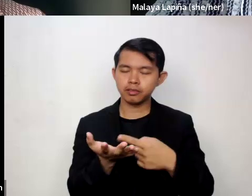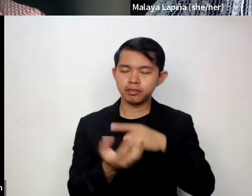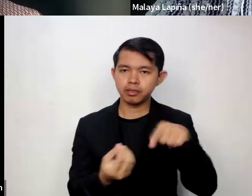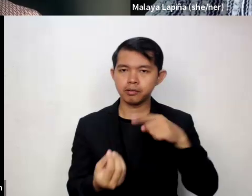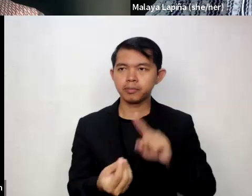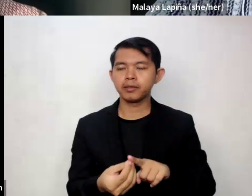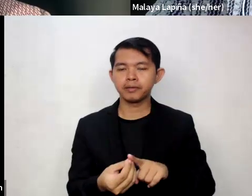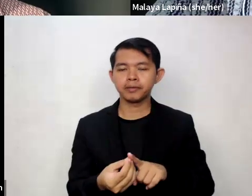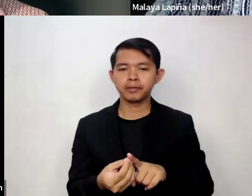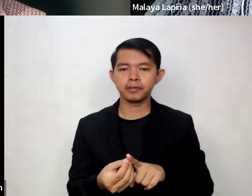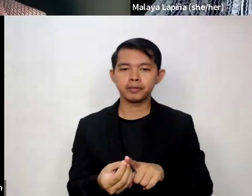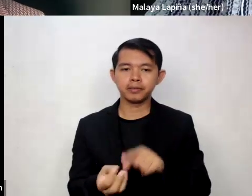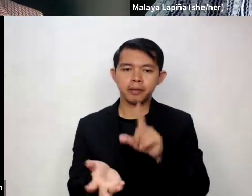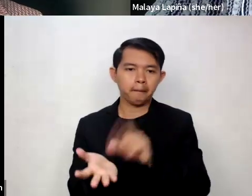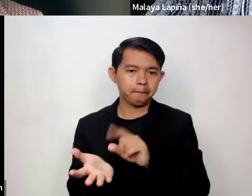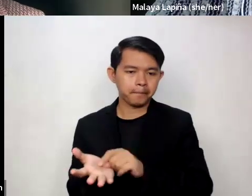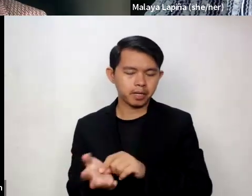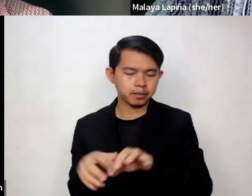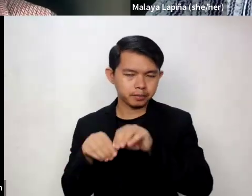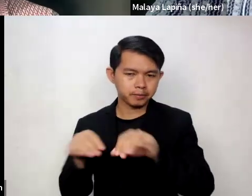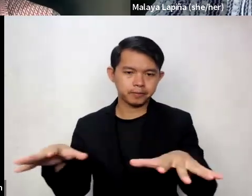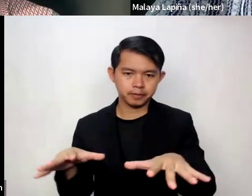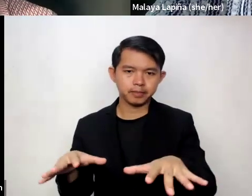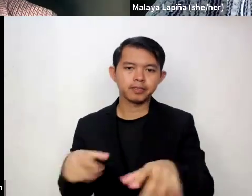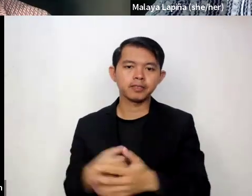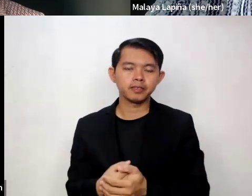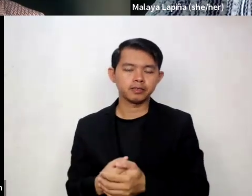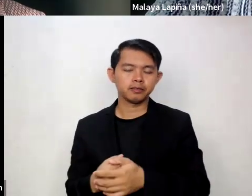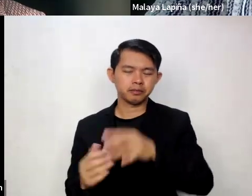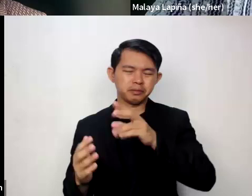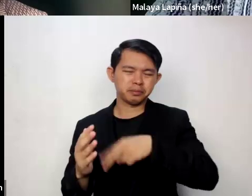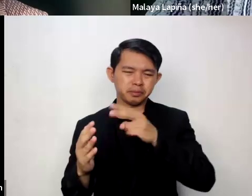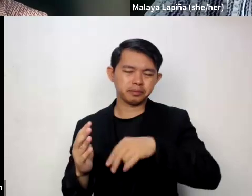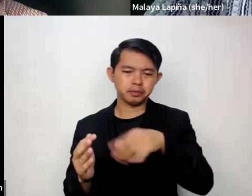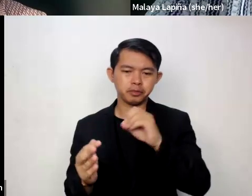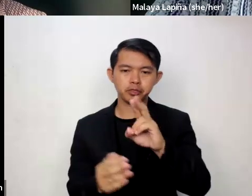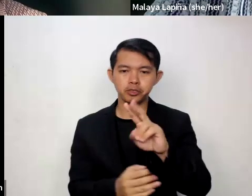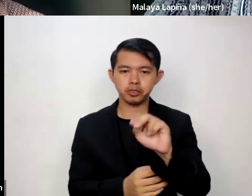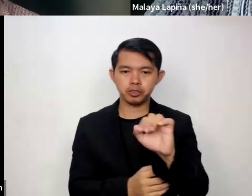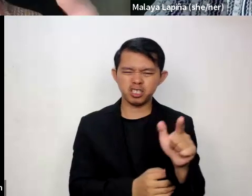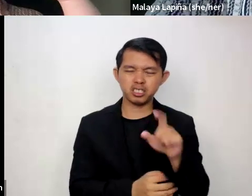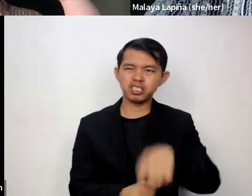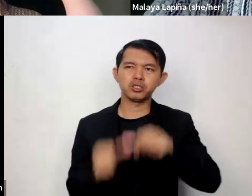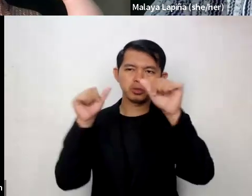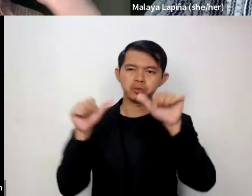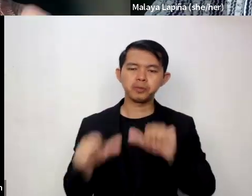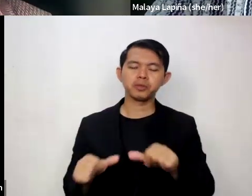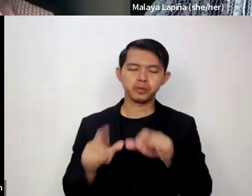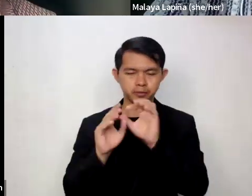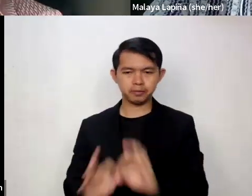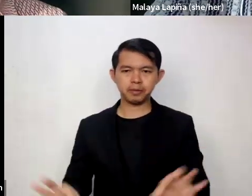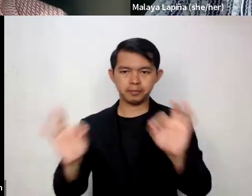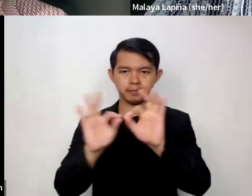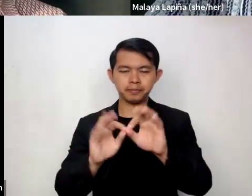ng pagpapublish sa mga high index na journal, yung kailangan Scopus something, yung mga ganon, important yon. Pero